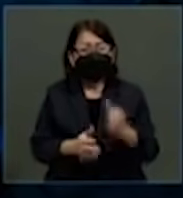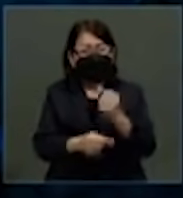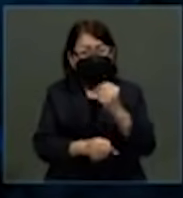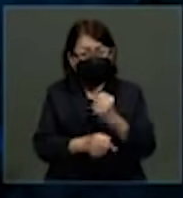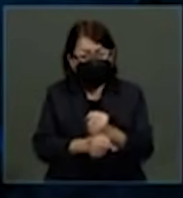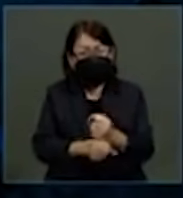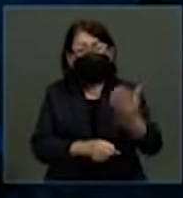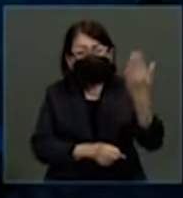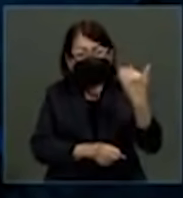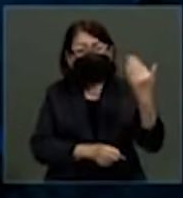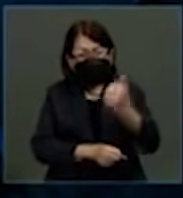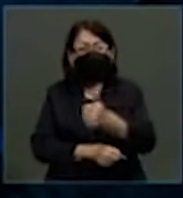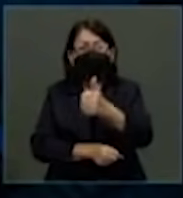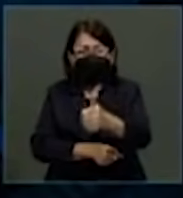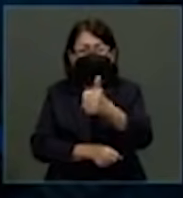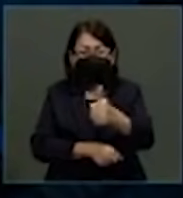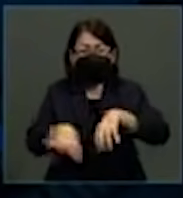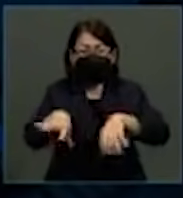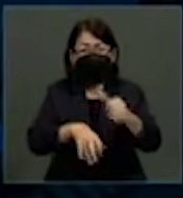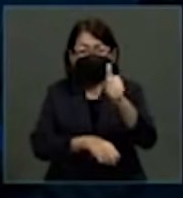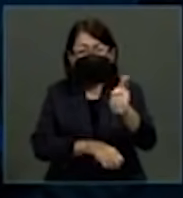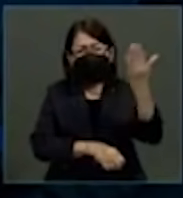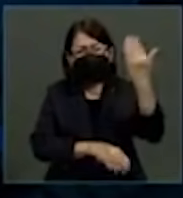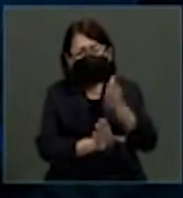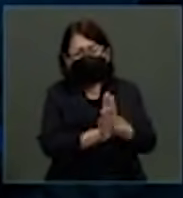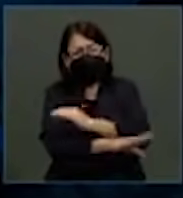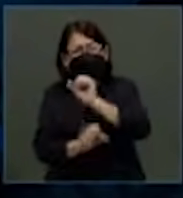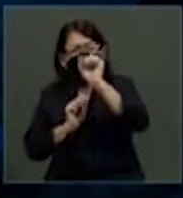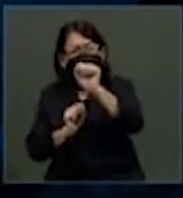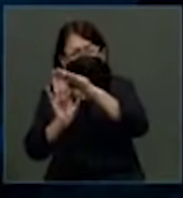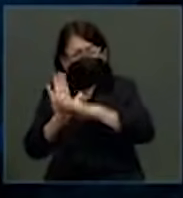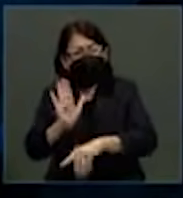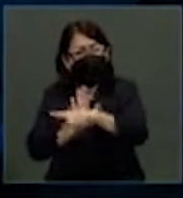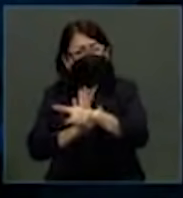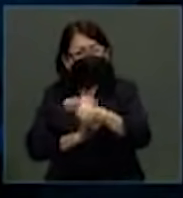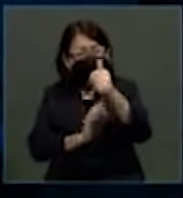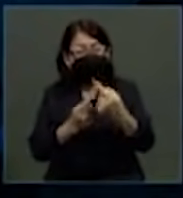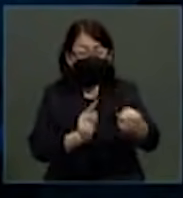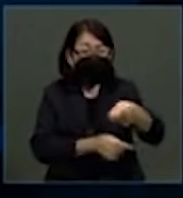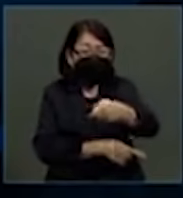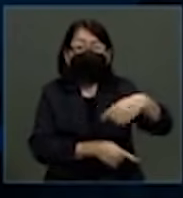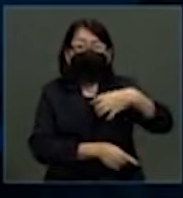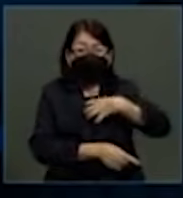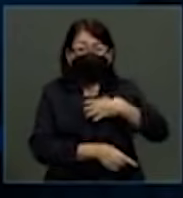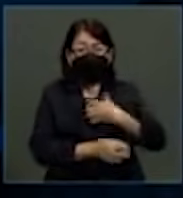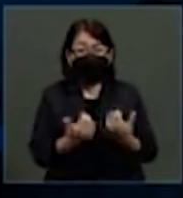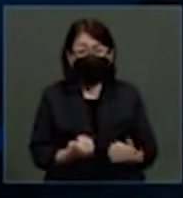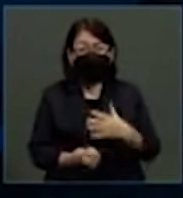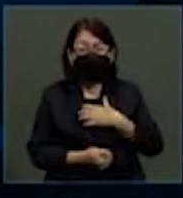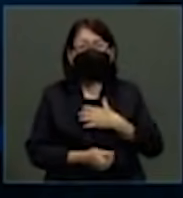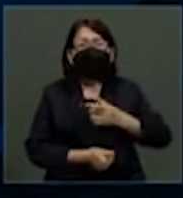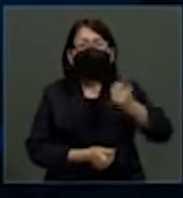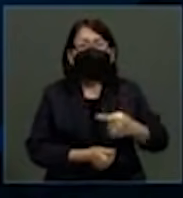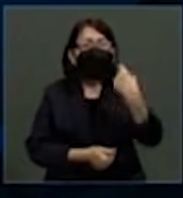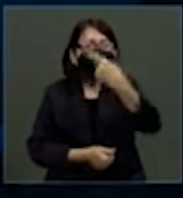ข้อความว่ากิจกรรมรวมกลุ่มของบุคคลที่พนักงานเจ้าหน้าที่เคยอนุญาตให้จัดกิจกรรมได้ตามข้อกำห